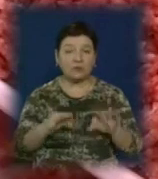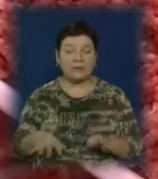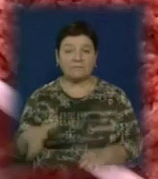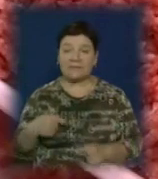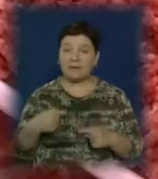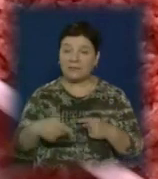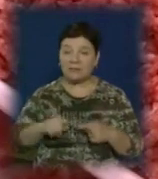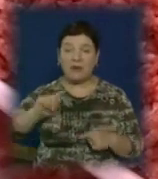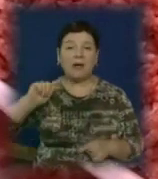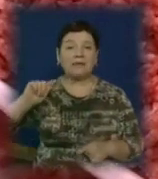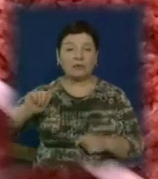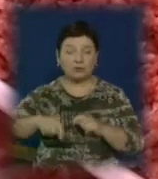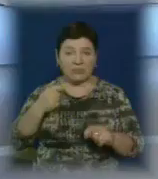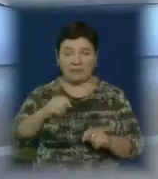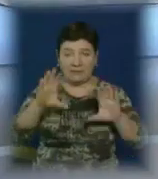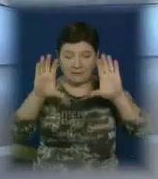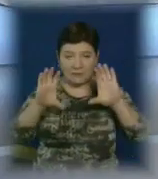це порушення законодавства.